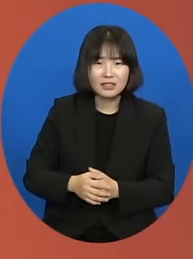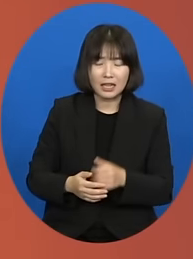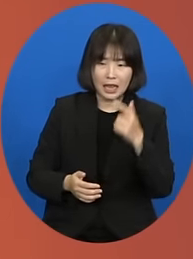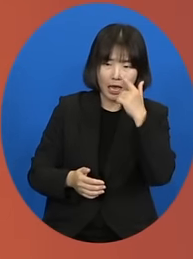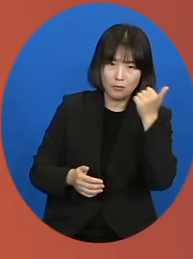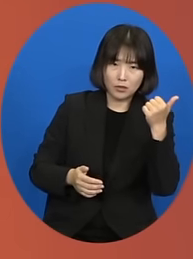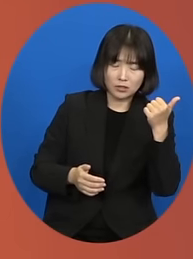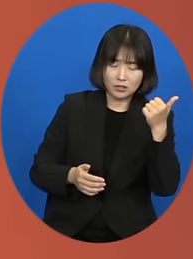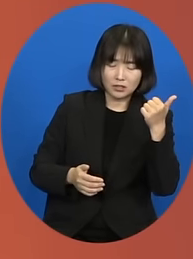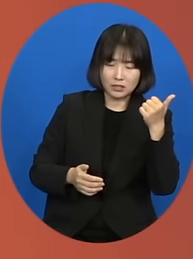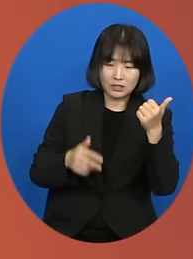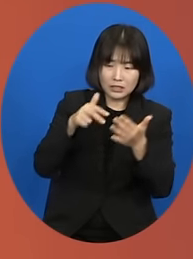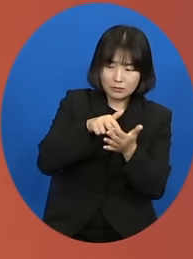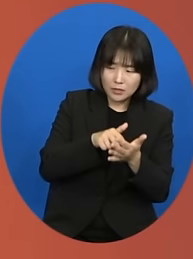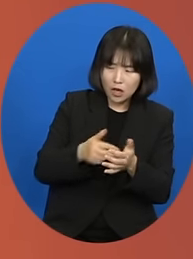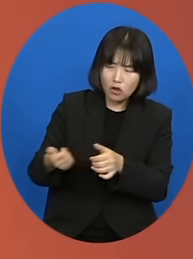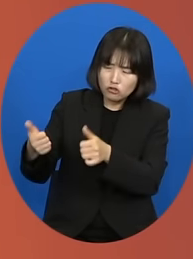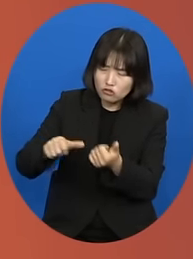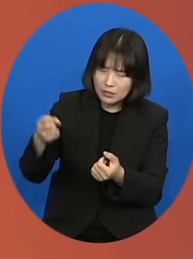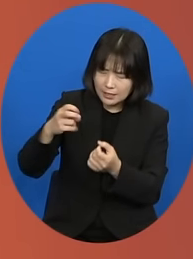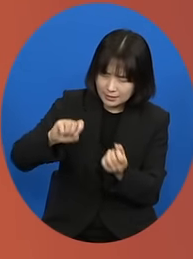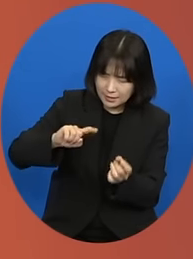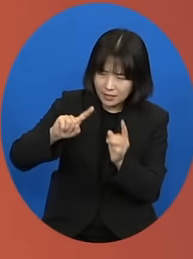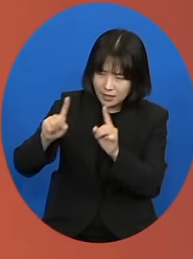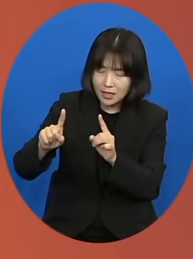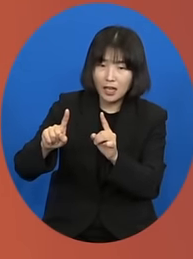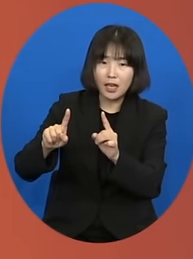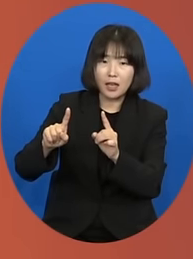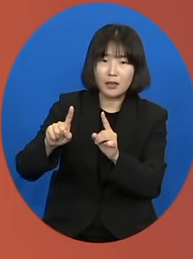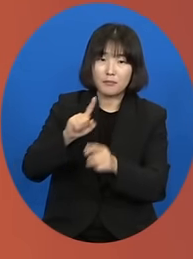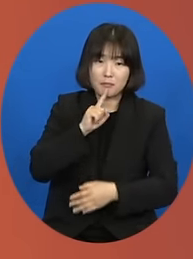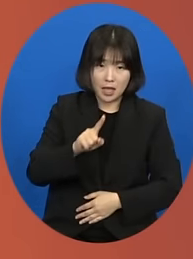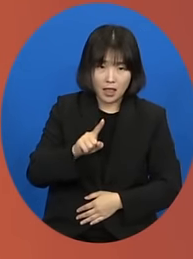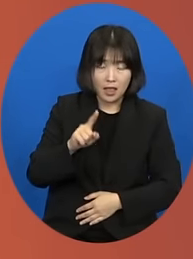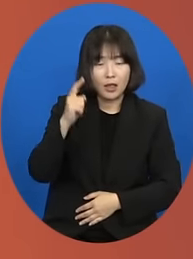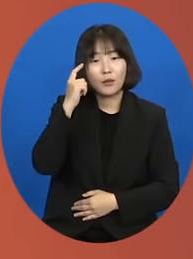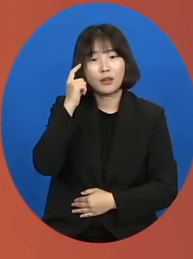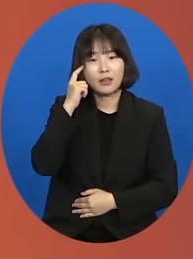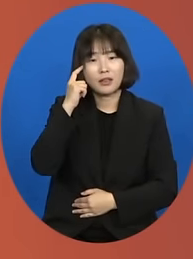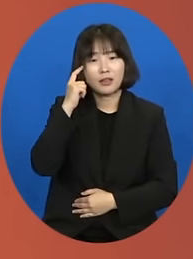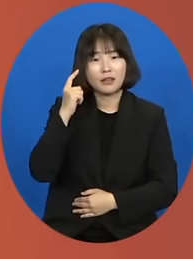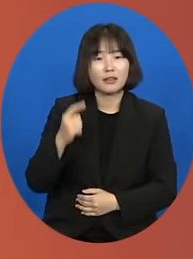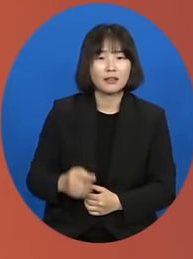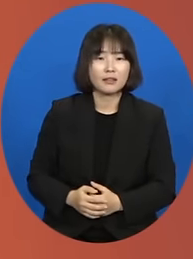죽었다가 살아났다라고 표현하고 있습니다. 왜 그랬을까요?